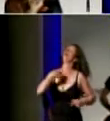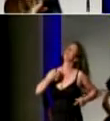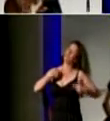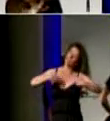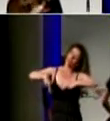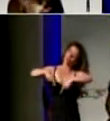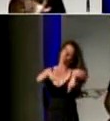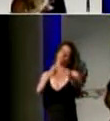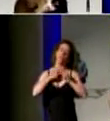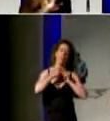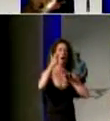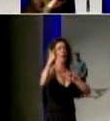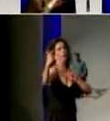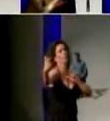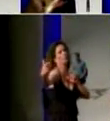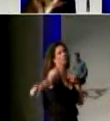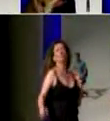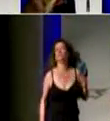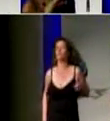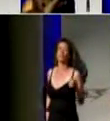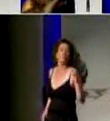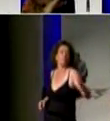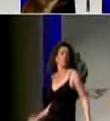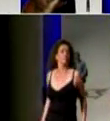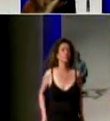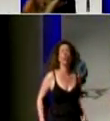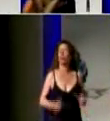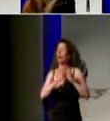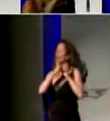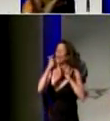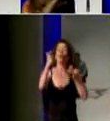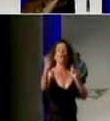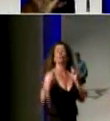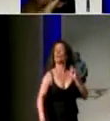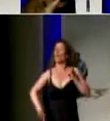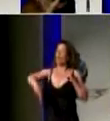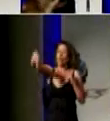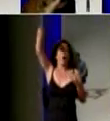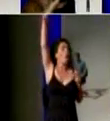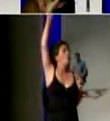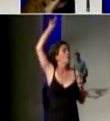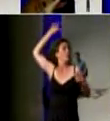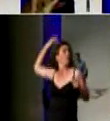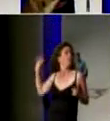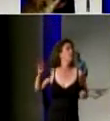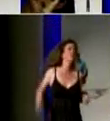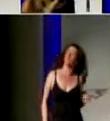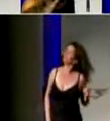Oh,